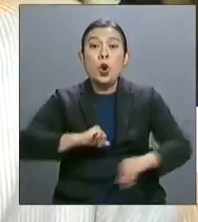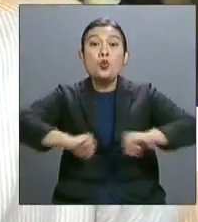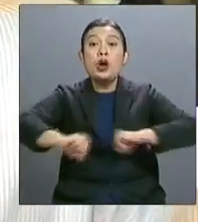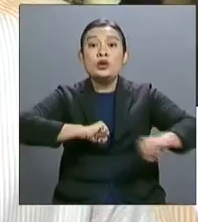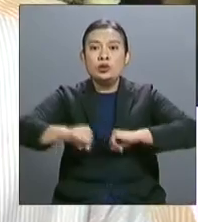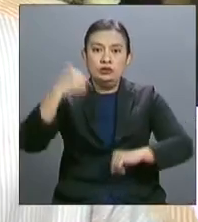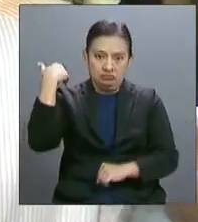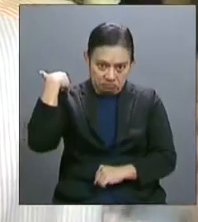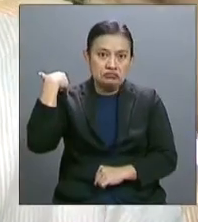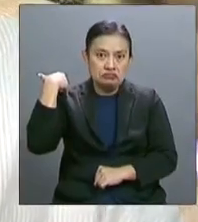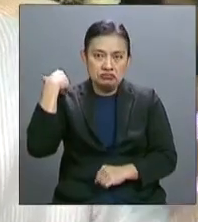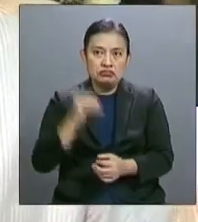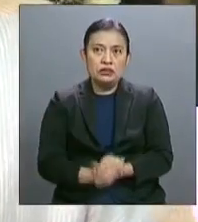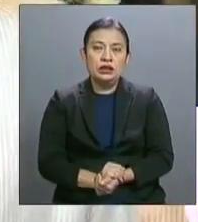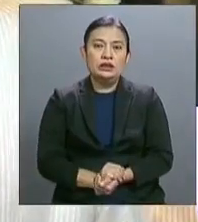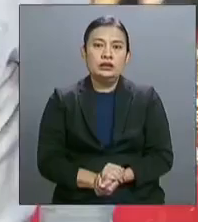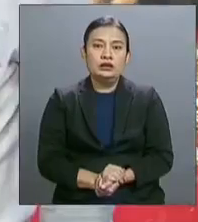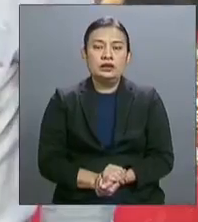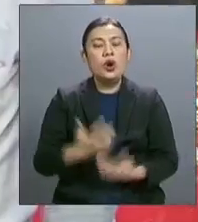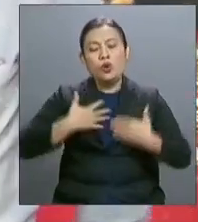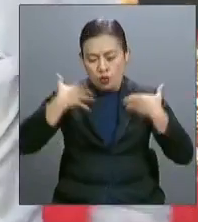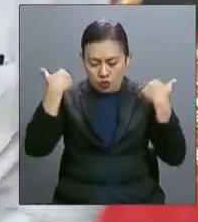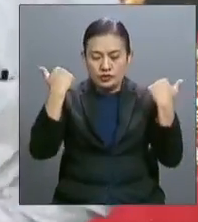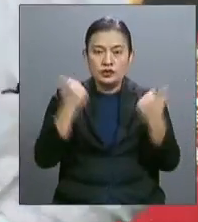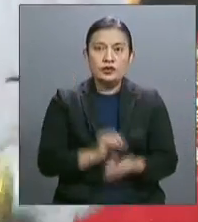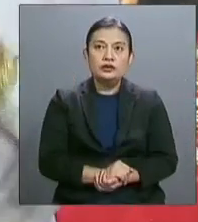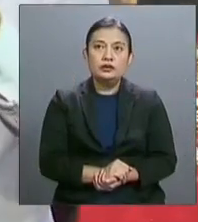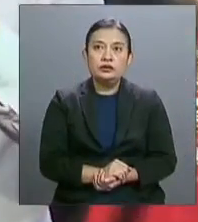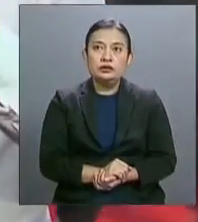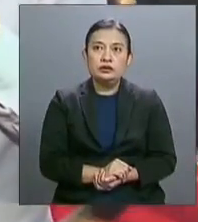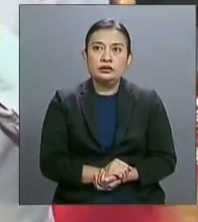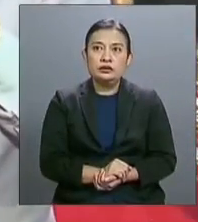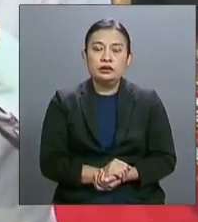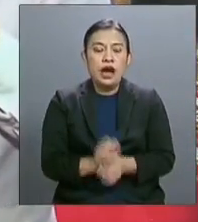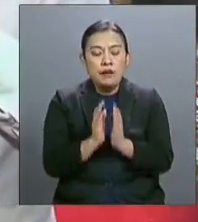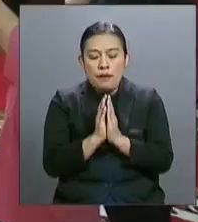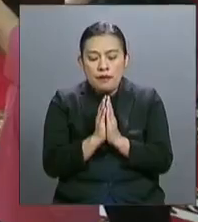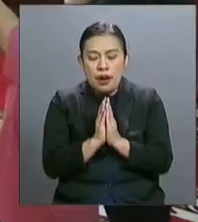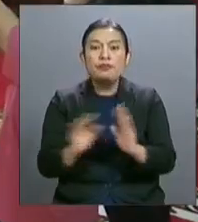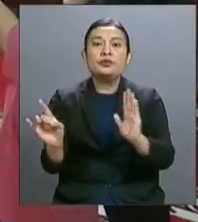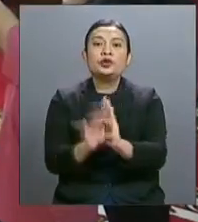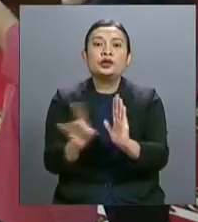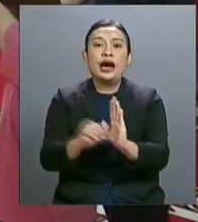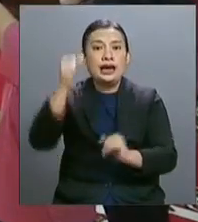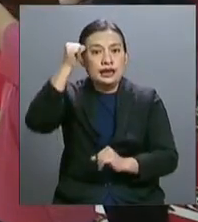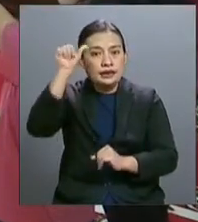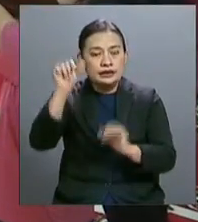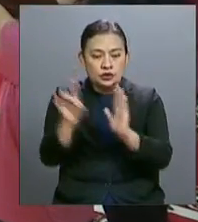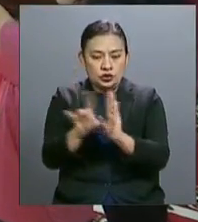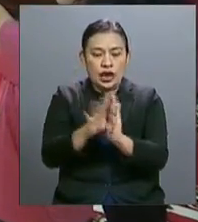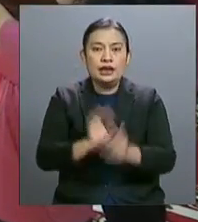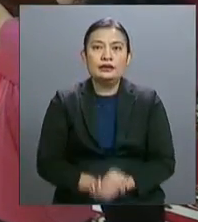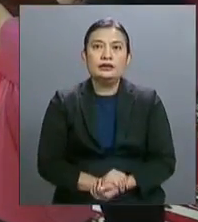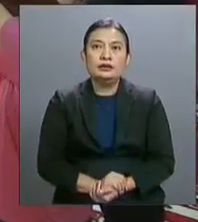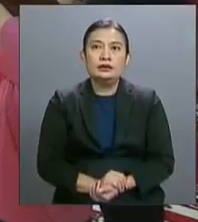ด้วยแบบนี้ผมว่าเขามีความสุขอะ แม้จะเป็นงานสวดพระอภิธรรมคืนสุดท้ายยังมีศิลปินนักแสดงตลกและ